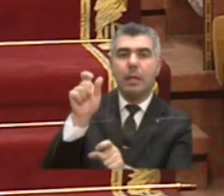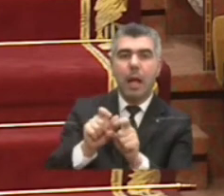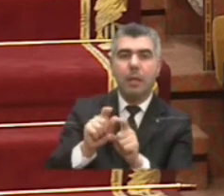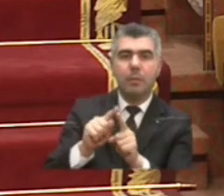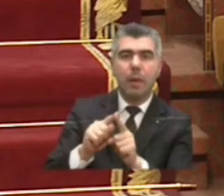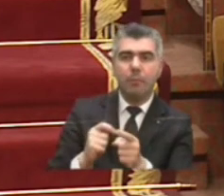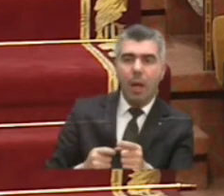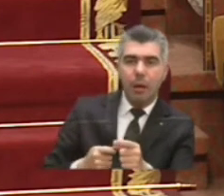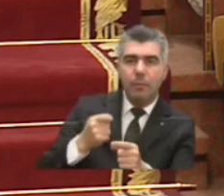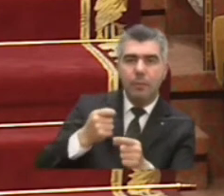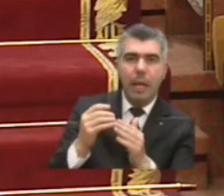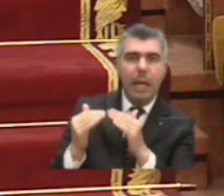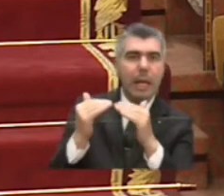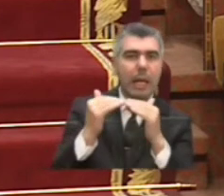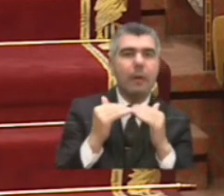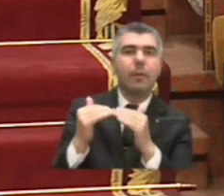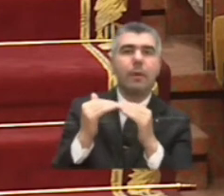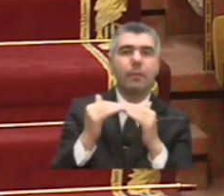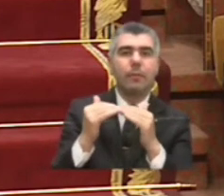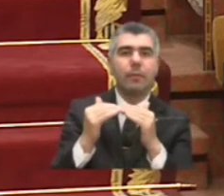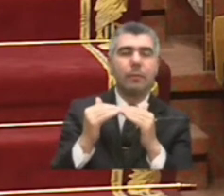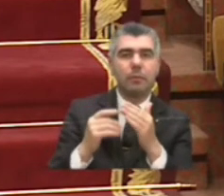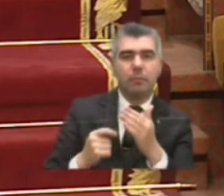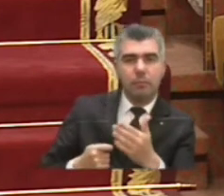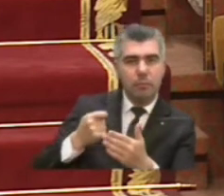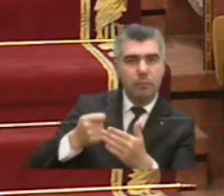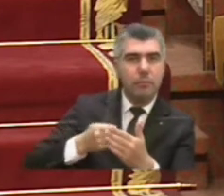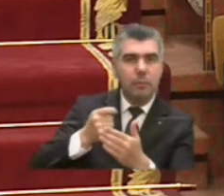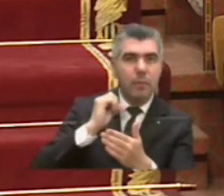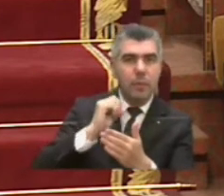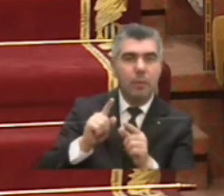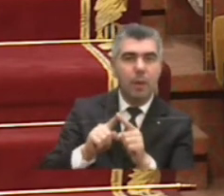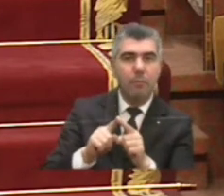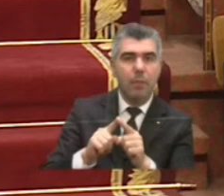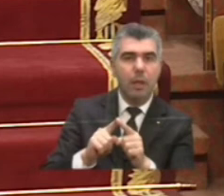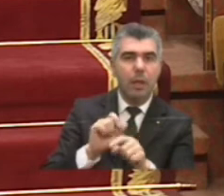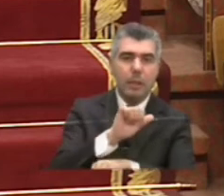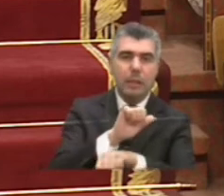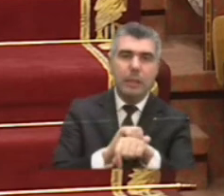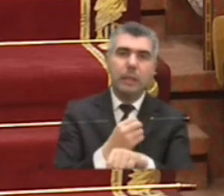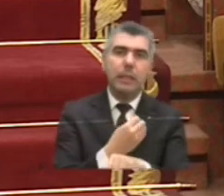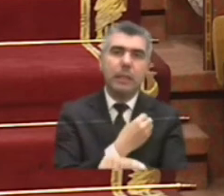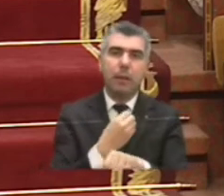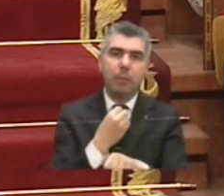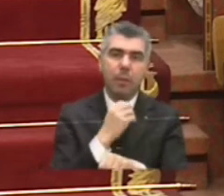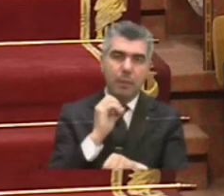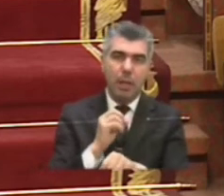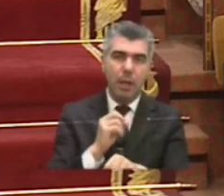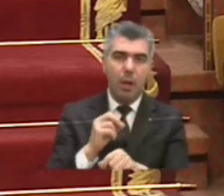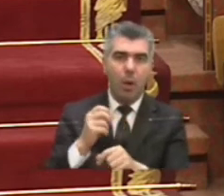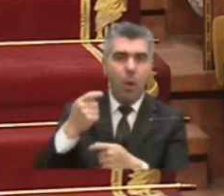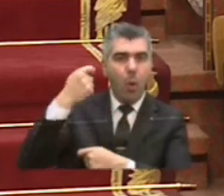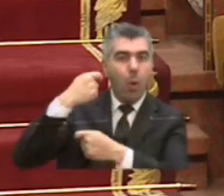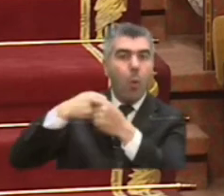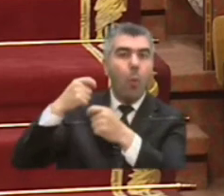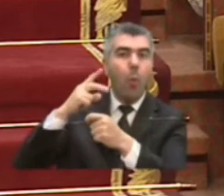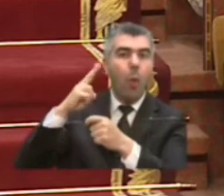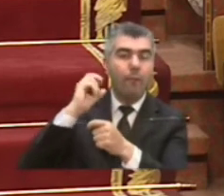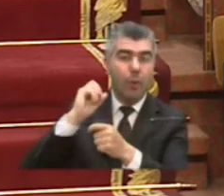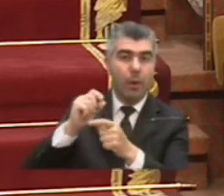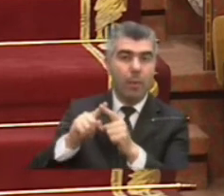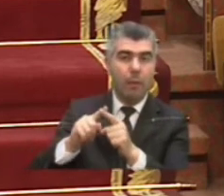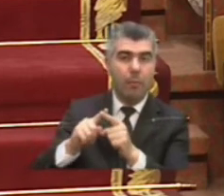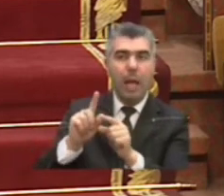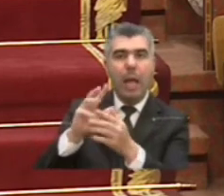المهنيه الموحده. هذاك لي بيسيي اللي قلت له غادي ندير لك التغطيه الصحيه، هذاك الحلاق اللي كاين في الدرب حتى هو